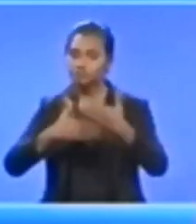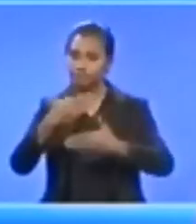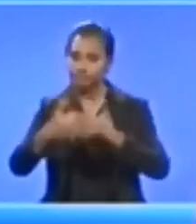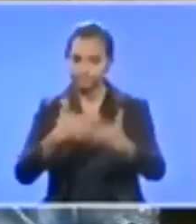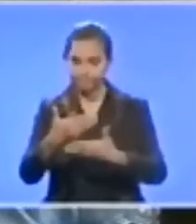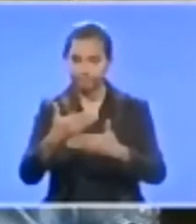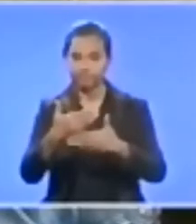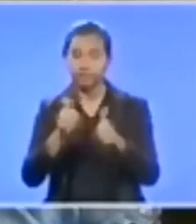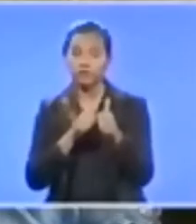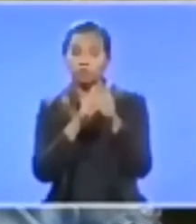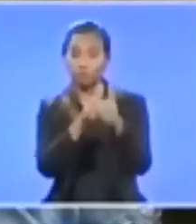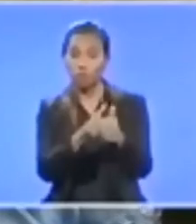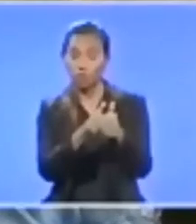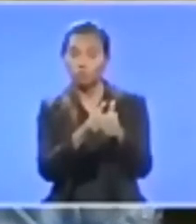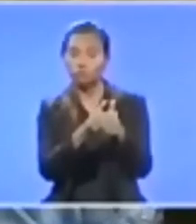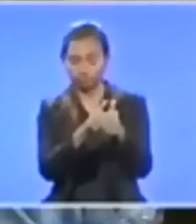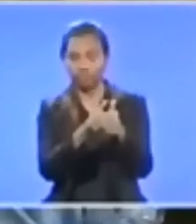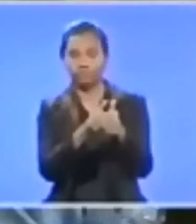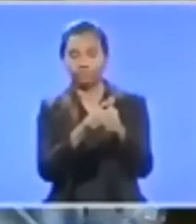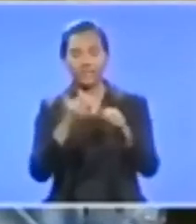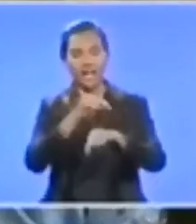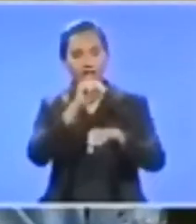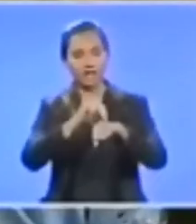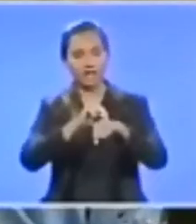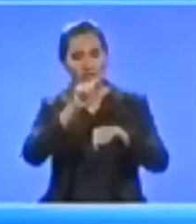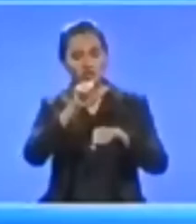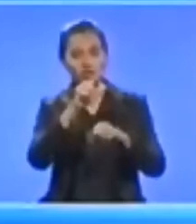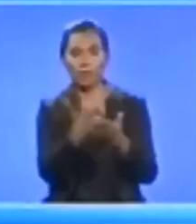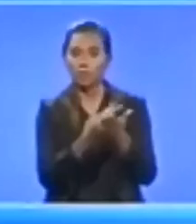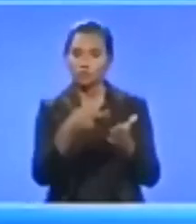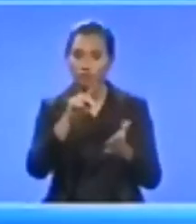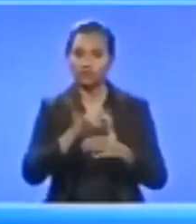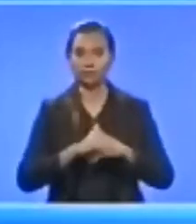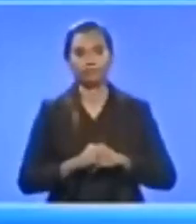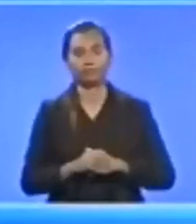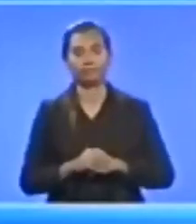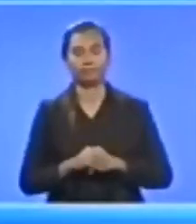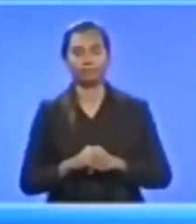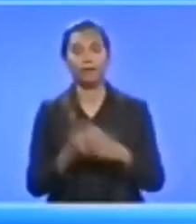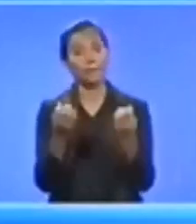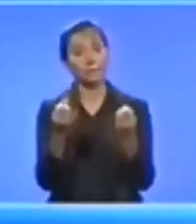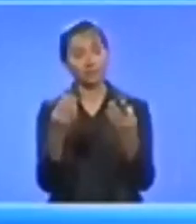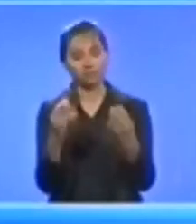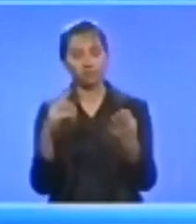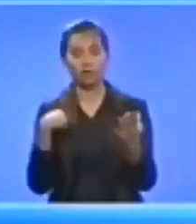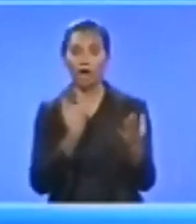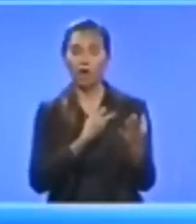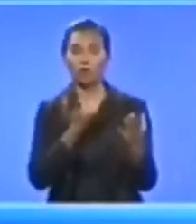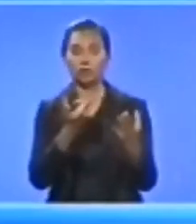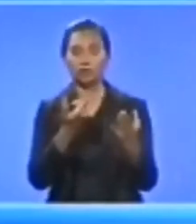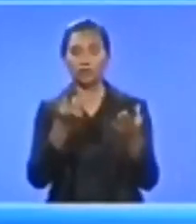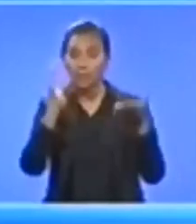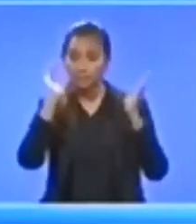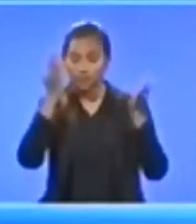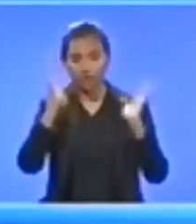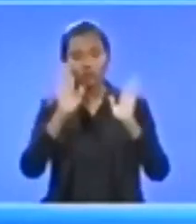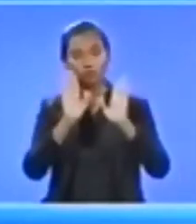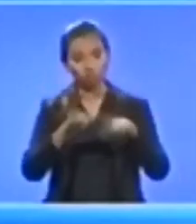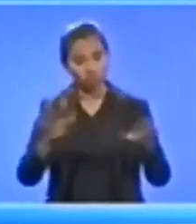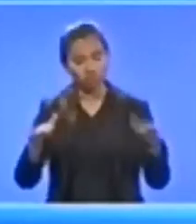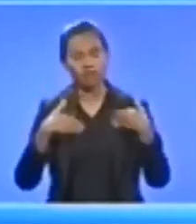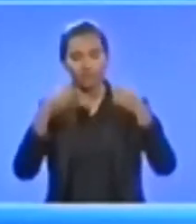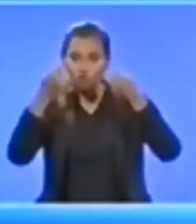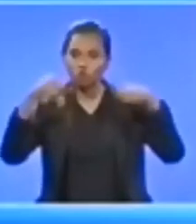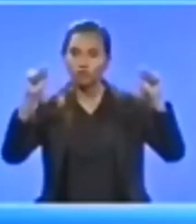kemakmuran negara. Ramai anak Melayu kita menjulang kejayaan cemerlang dalam